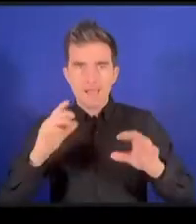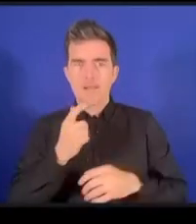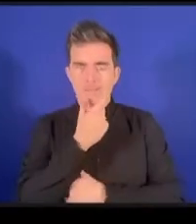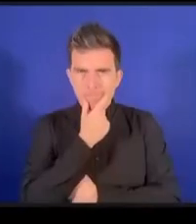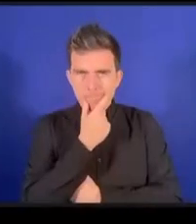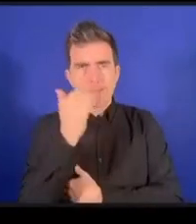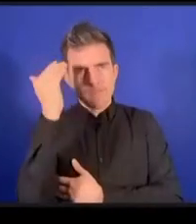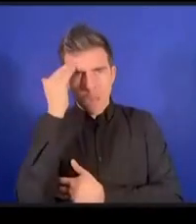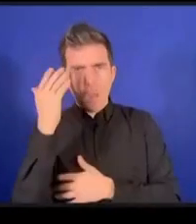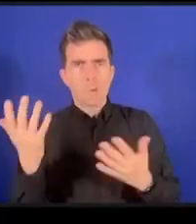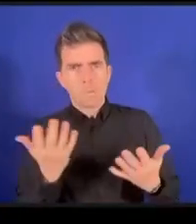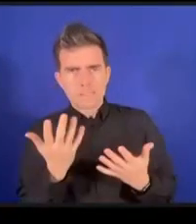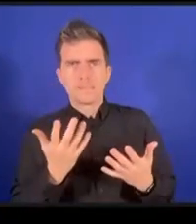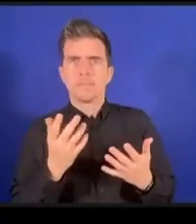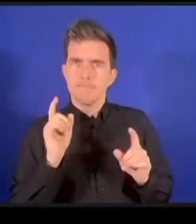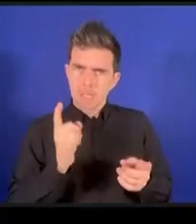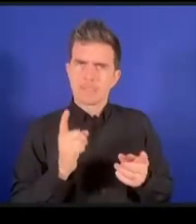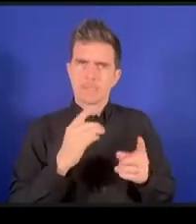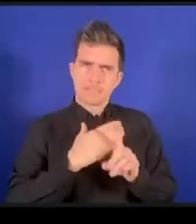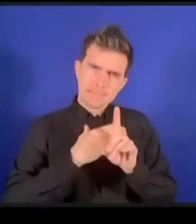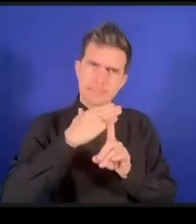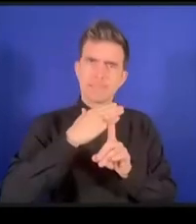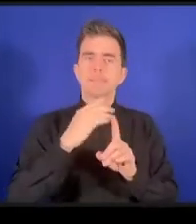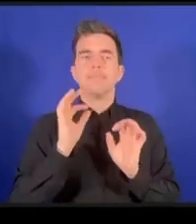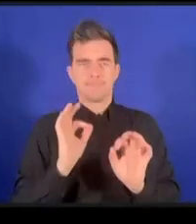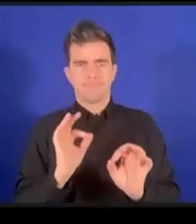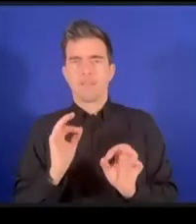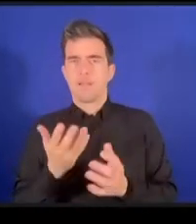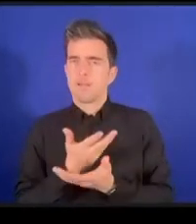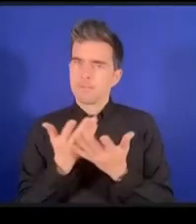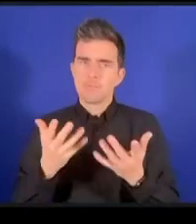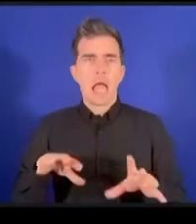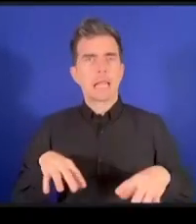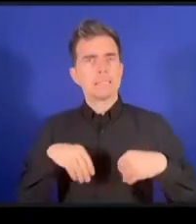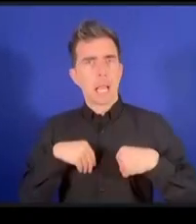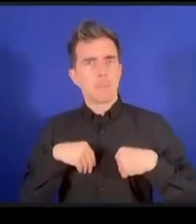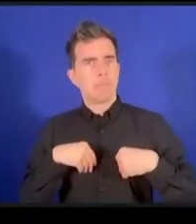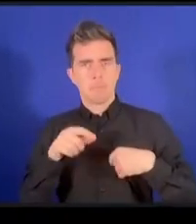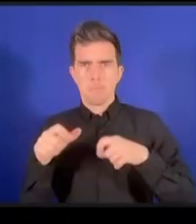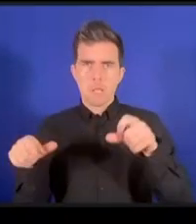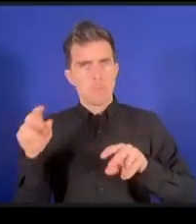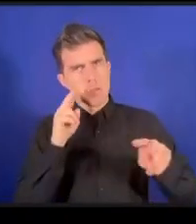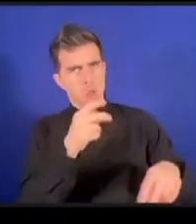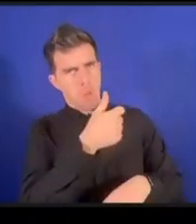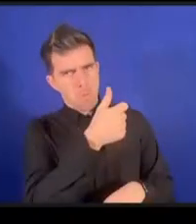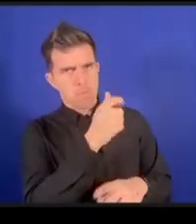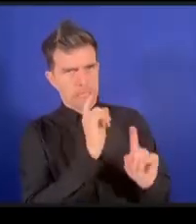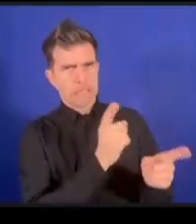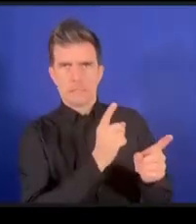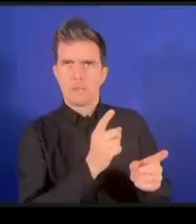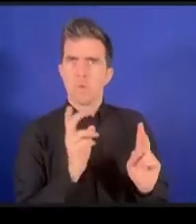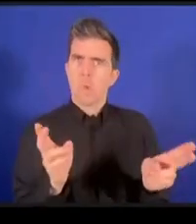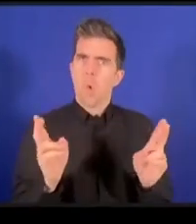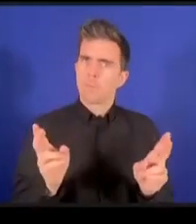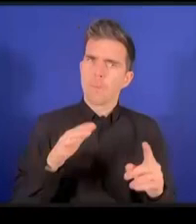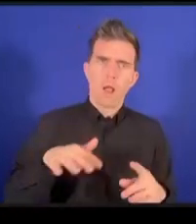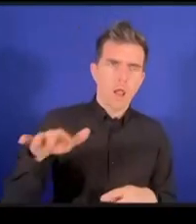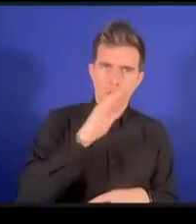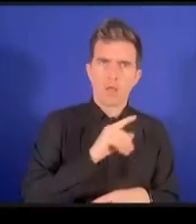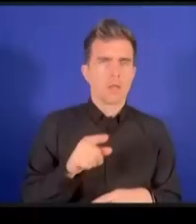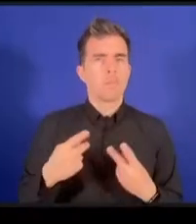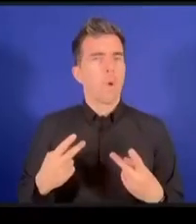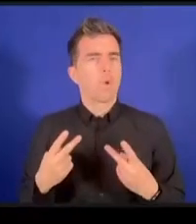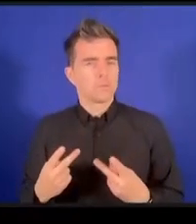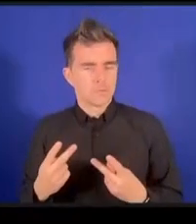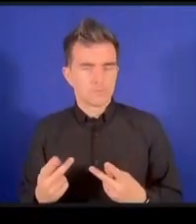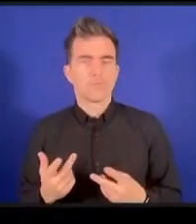поведения приемлемо с точки зрени потребителей так вот наличие таких стандартов является совершенно необходимым и